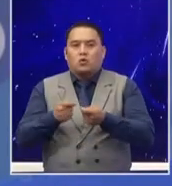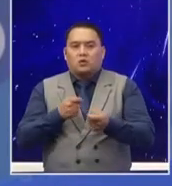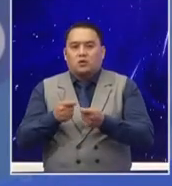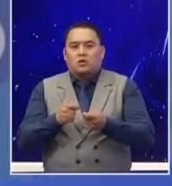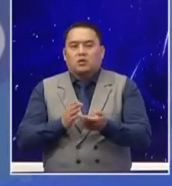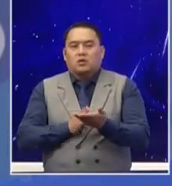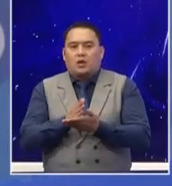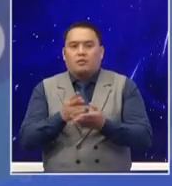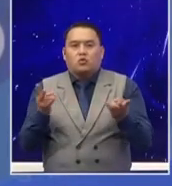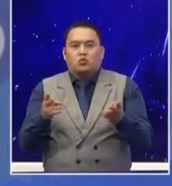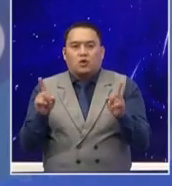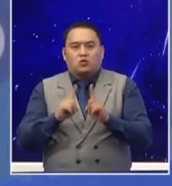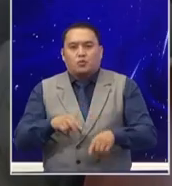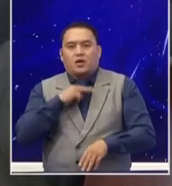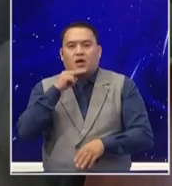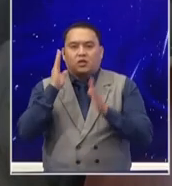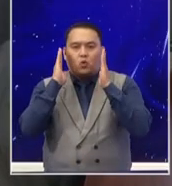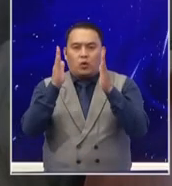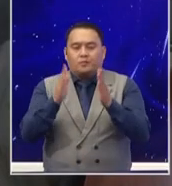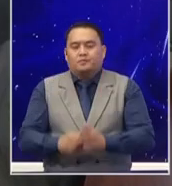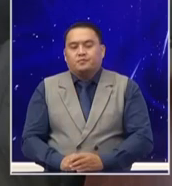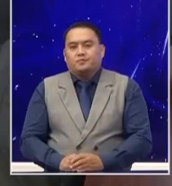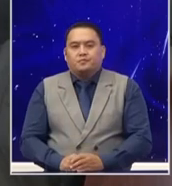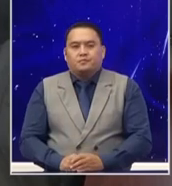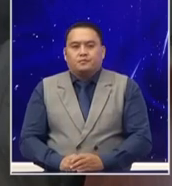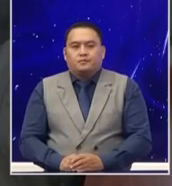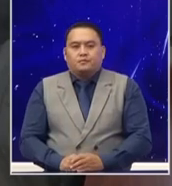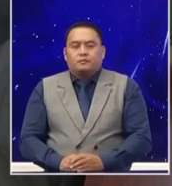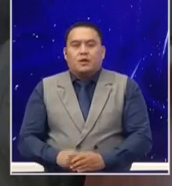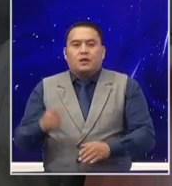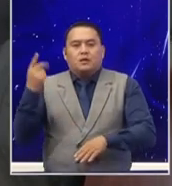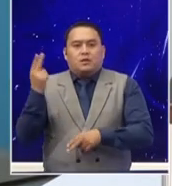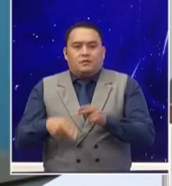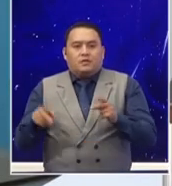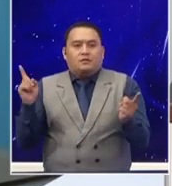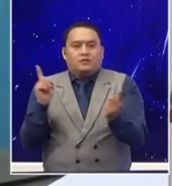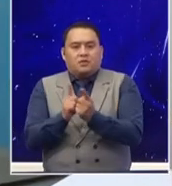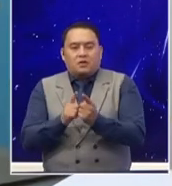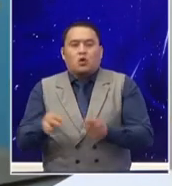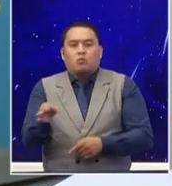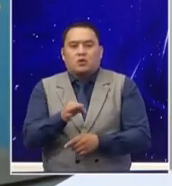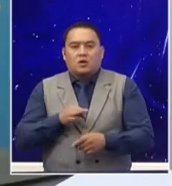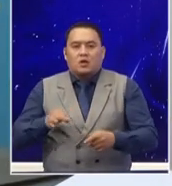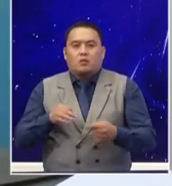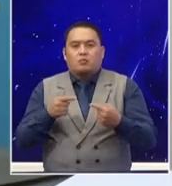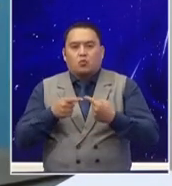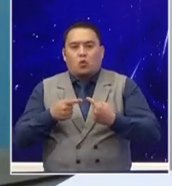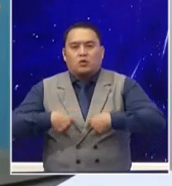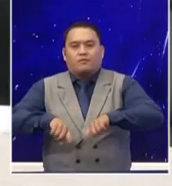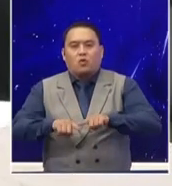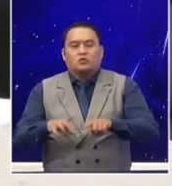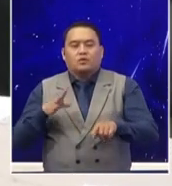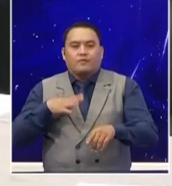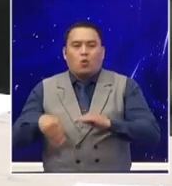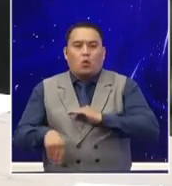данное направление необходимо взять на особый контроль. В завершении рабочей поездки первый заместитель руководителя областного департамента агентства по